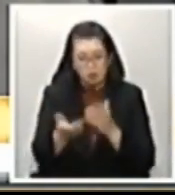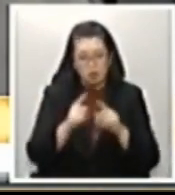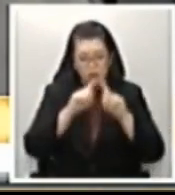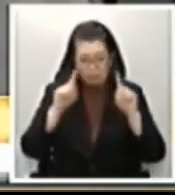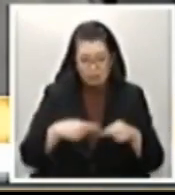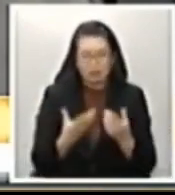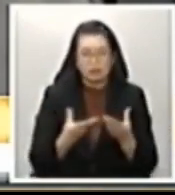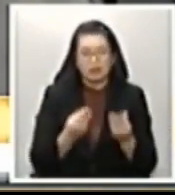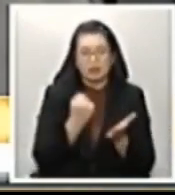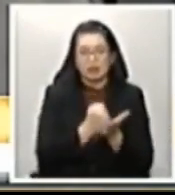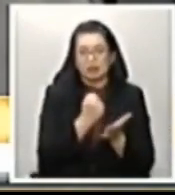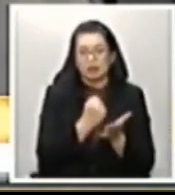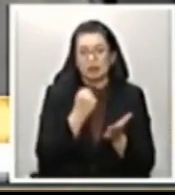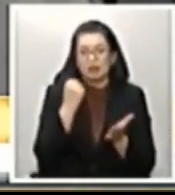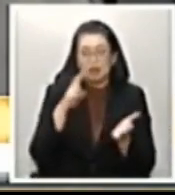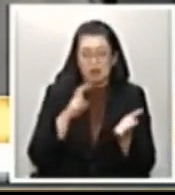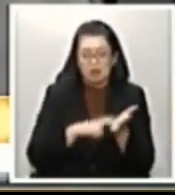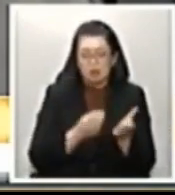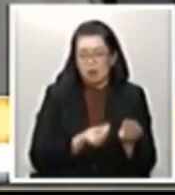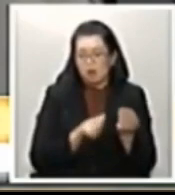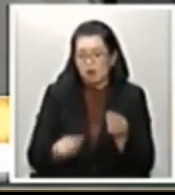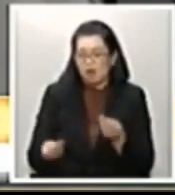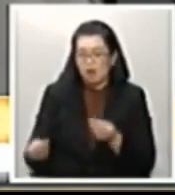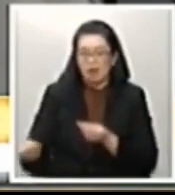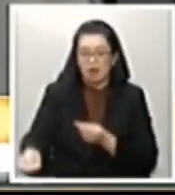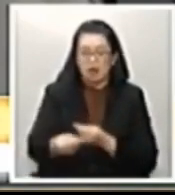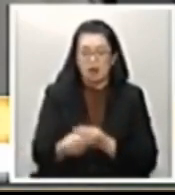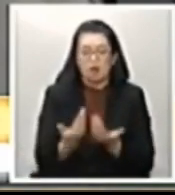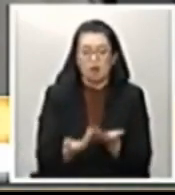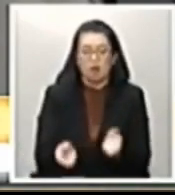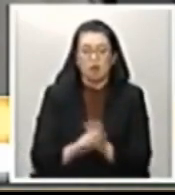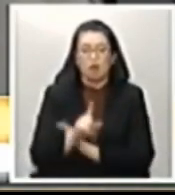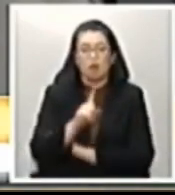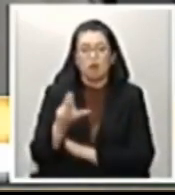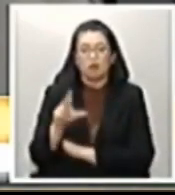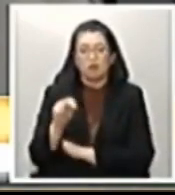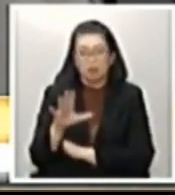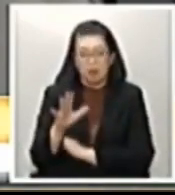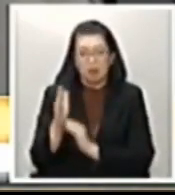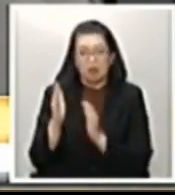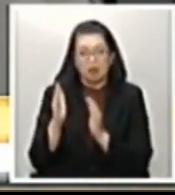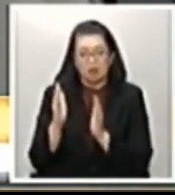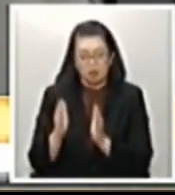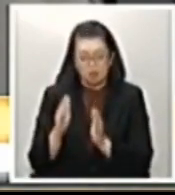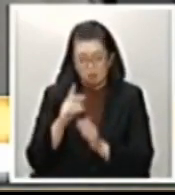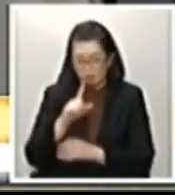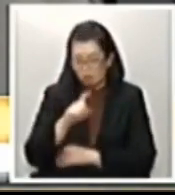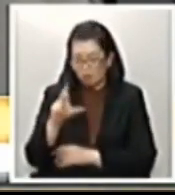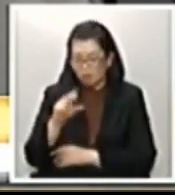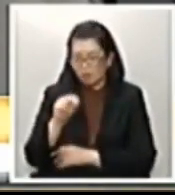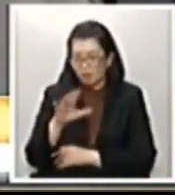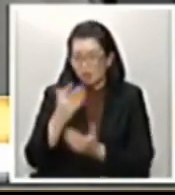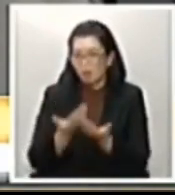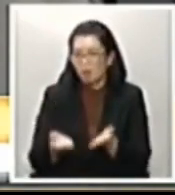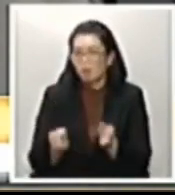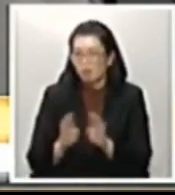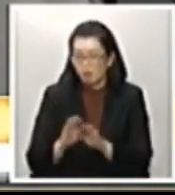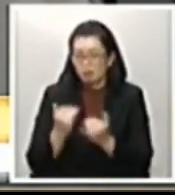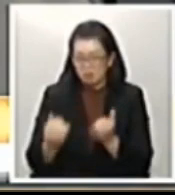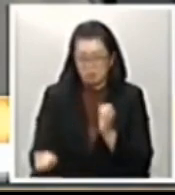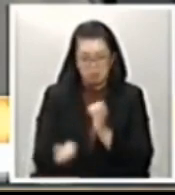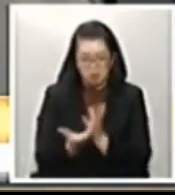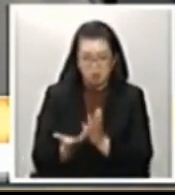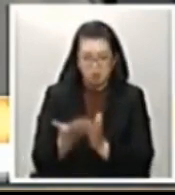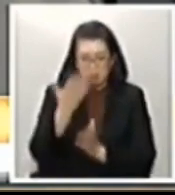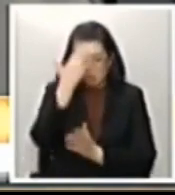ที่ดินให้กับพี่น้องจำนวนประมาณ135ครัวเรือนนะครับซึ่งขณะนี้นี่เขาเดือดร้อนมากครับเพราะไม่